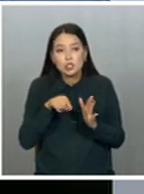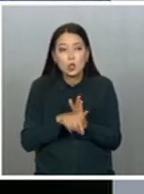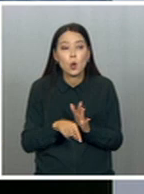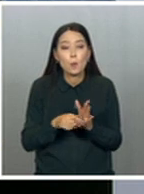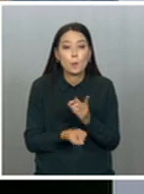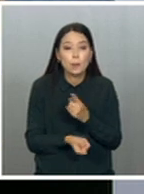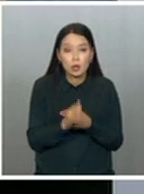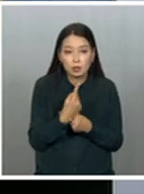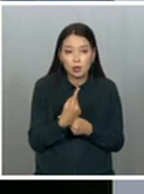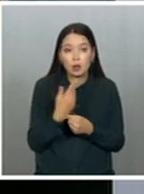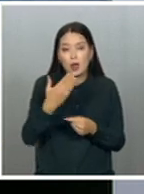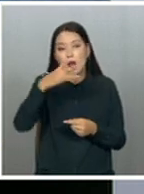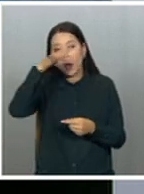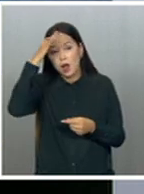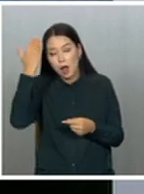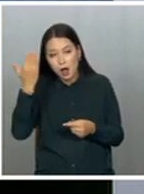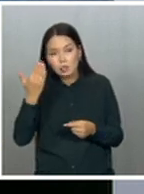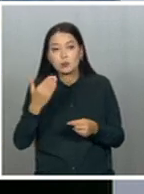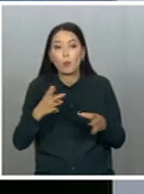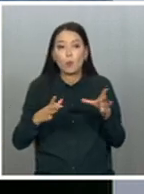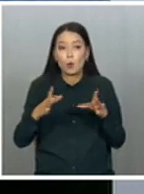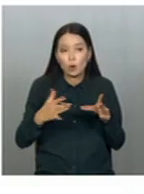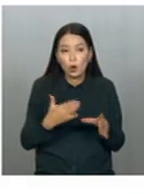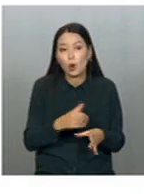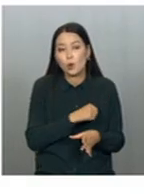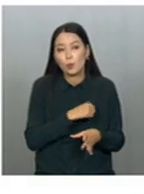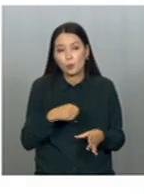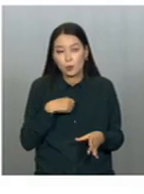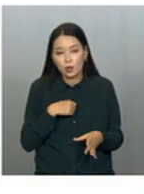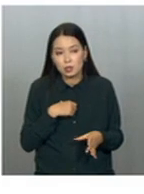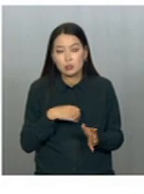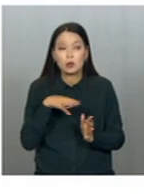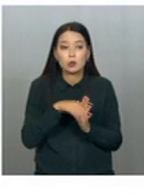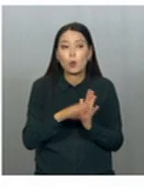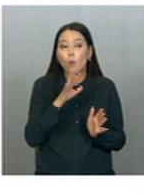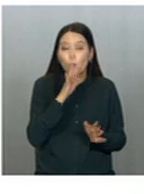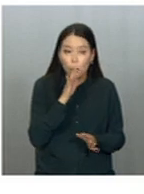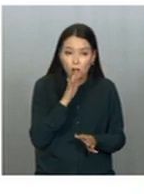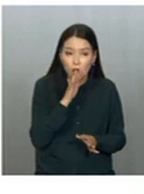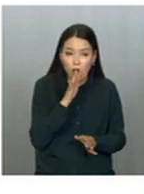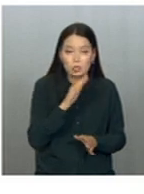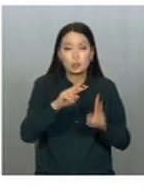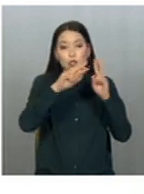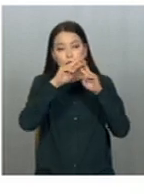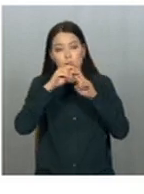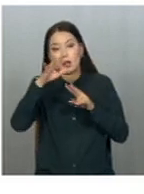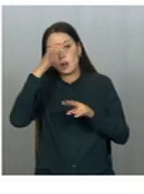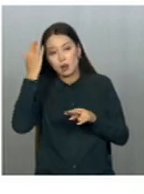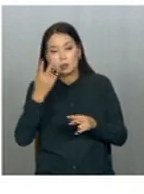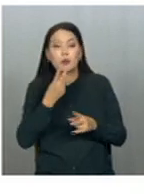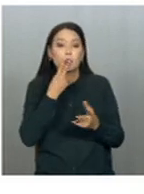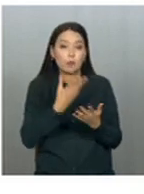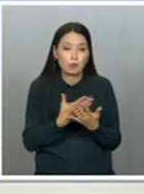болған аспанның бөлігі өзіңіз тұрған уақыттағы жұлдызды аспанның көрінісін